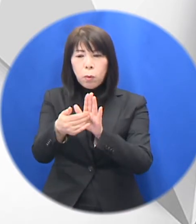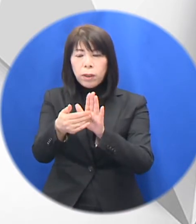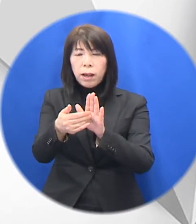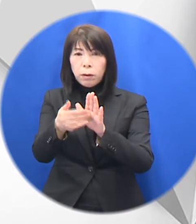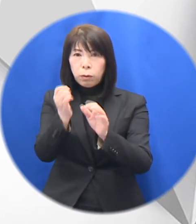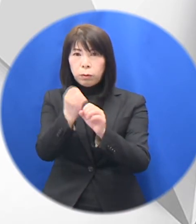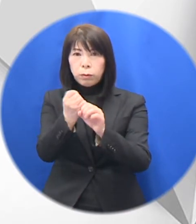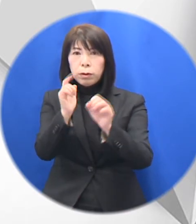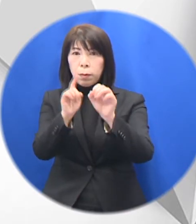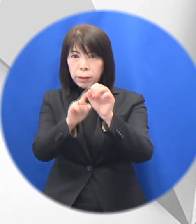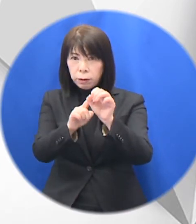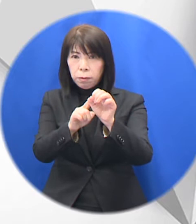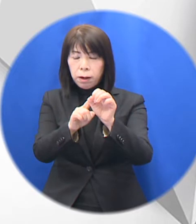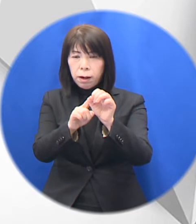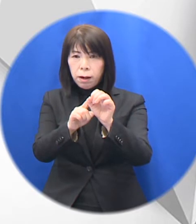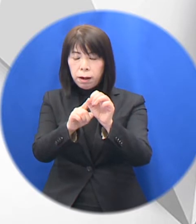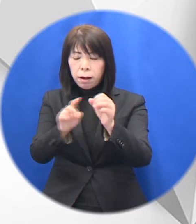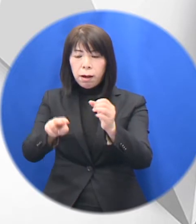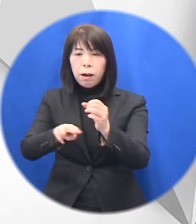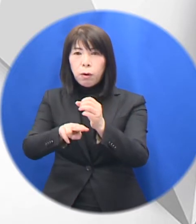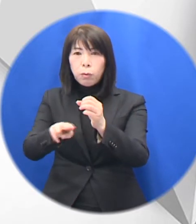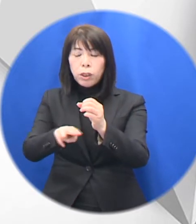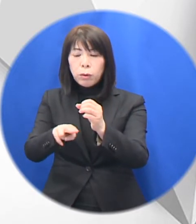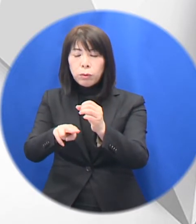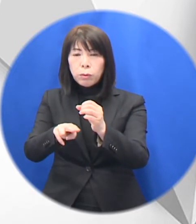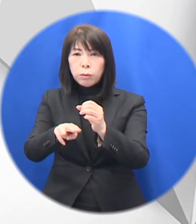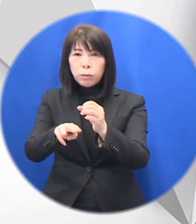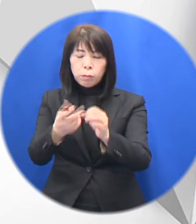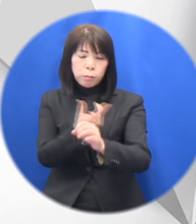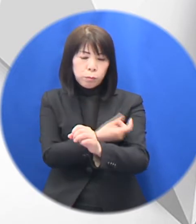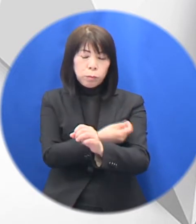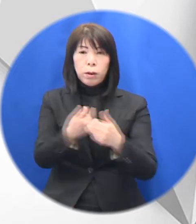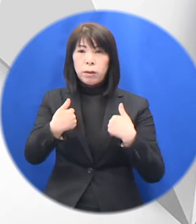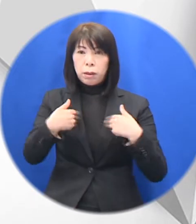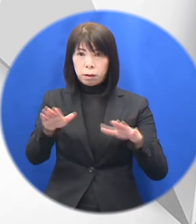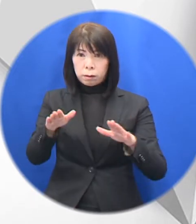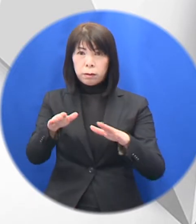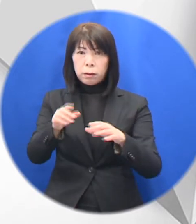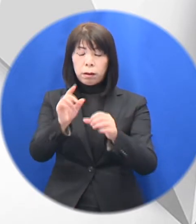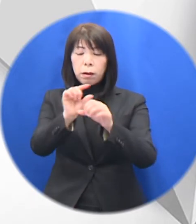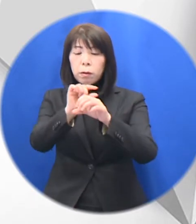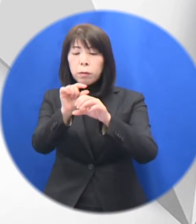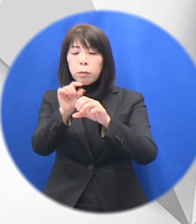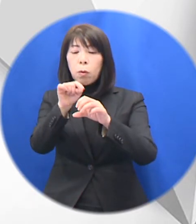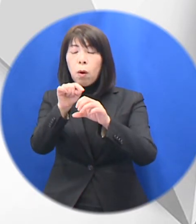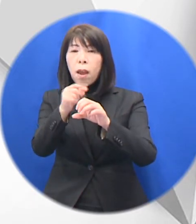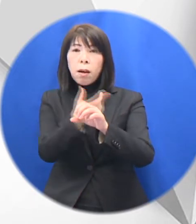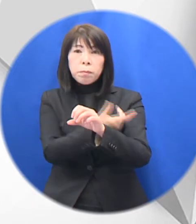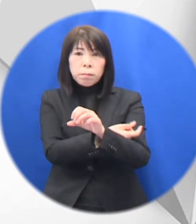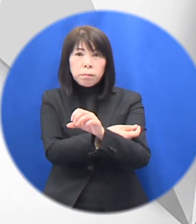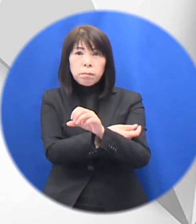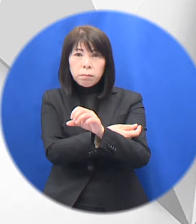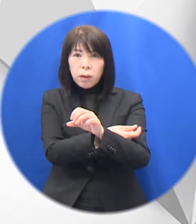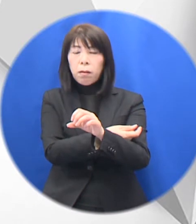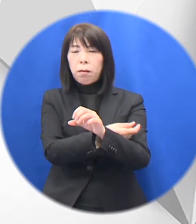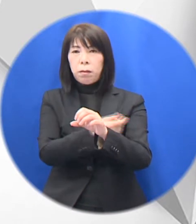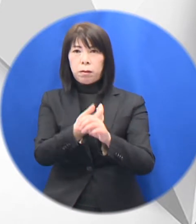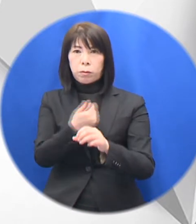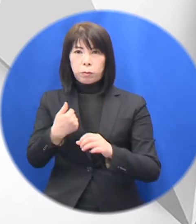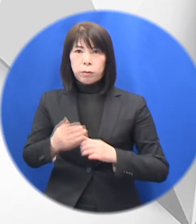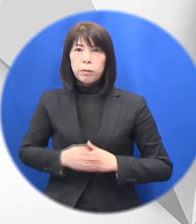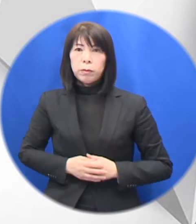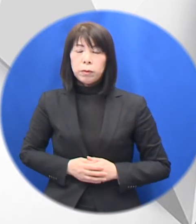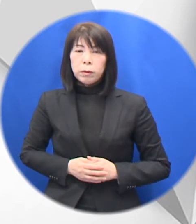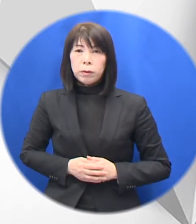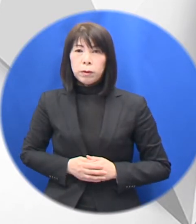にはウイルス全体は不要です。スパイクタンパク質があれば抗体はできます。